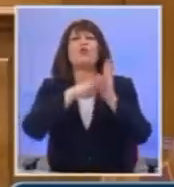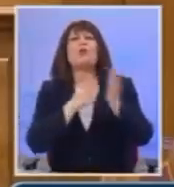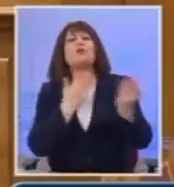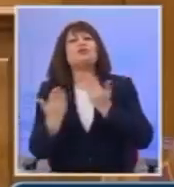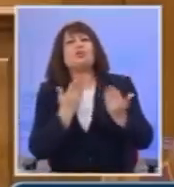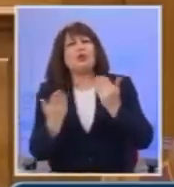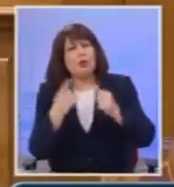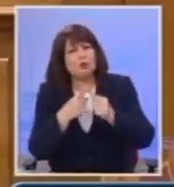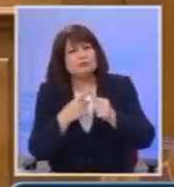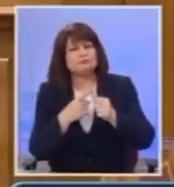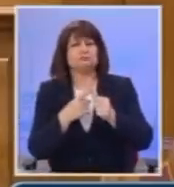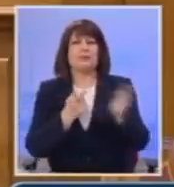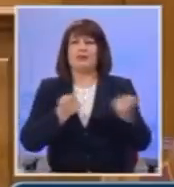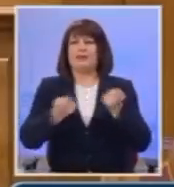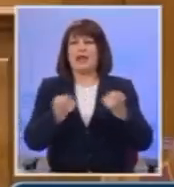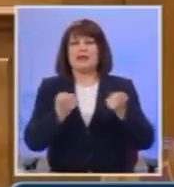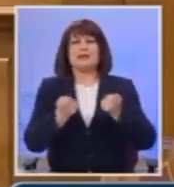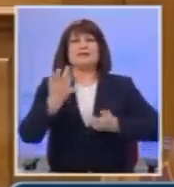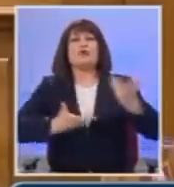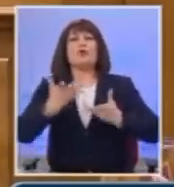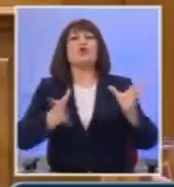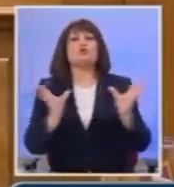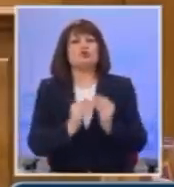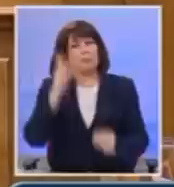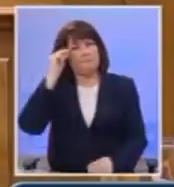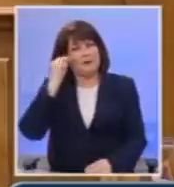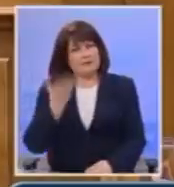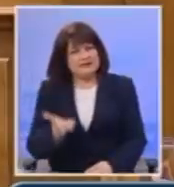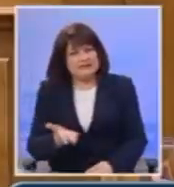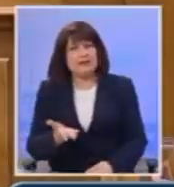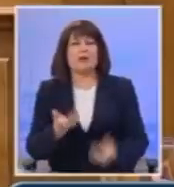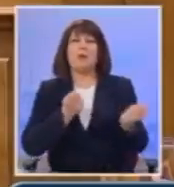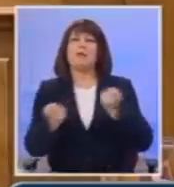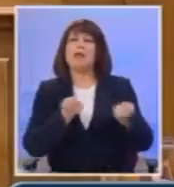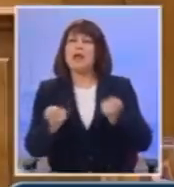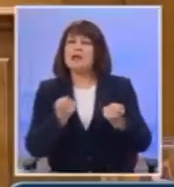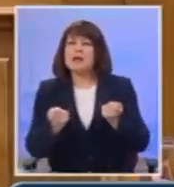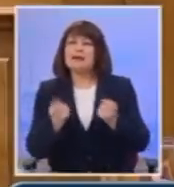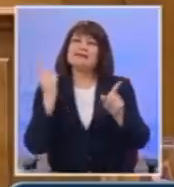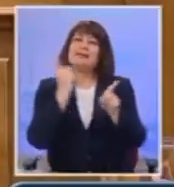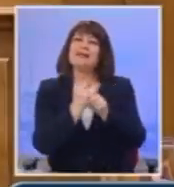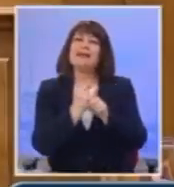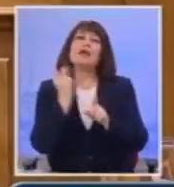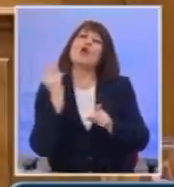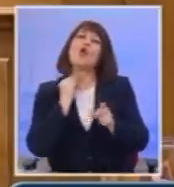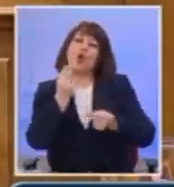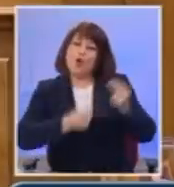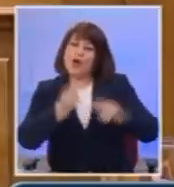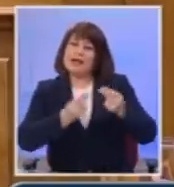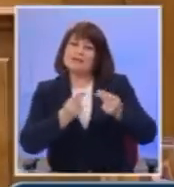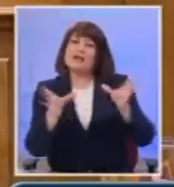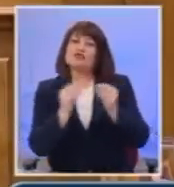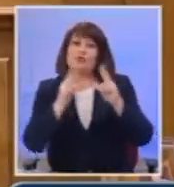σπουδών, τη διαχείριση του προϋπολογισμού των ιδρυμάτων, τη διαχείριση των ειδικών λογαριασμών κονδυλίων